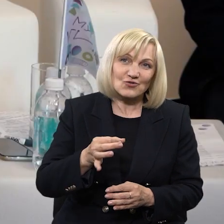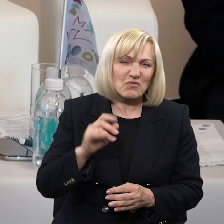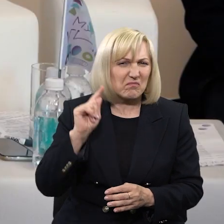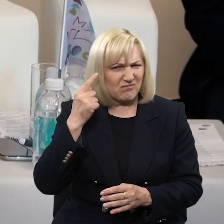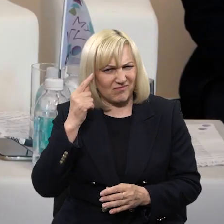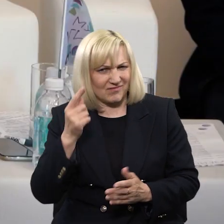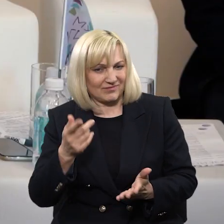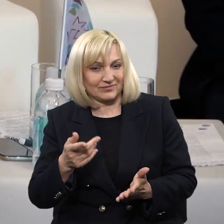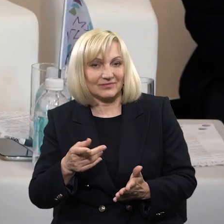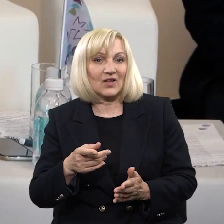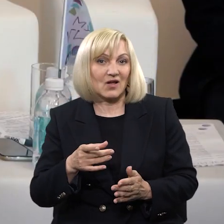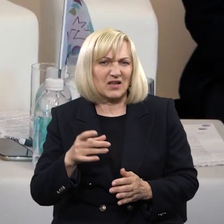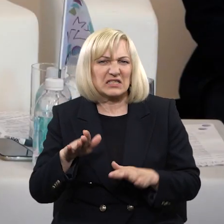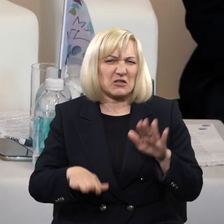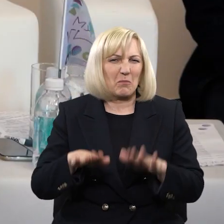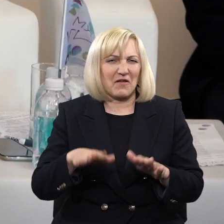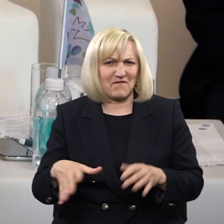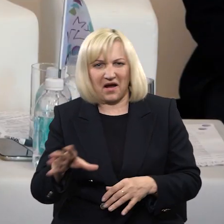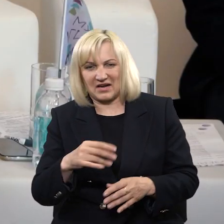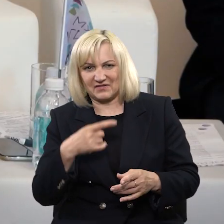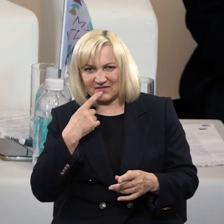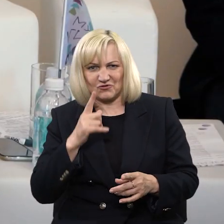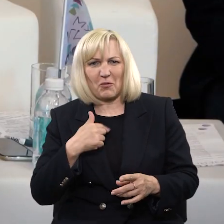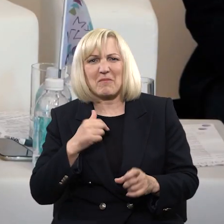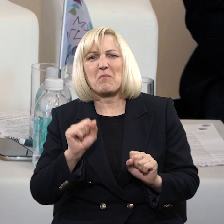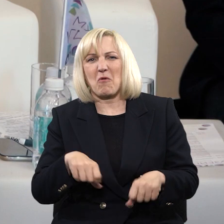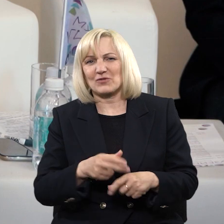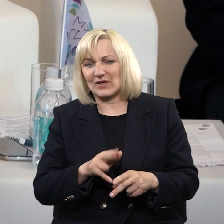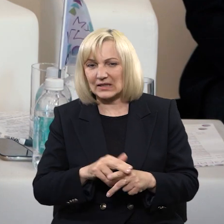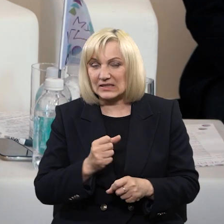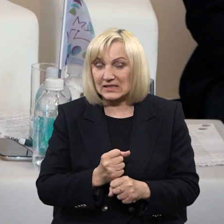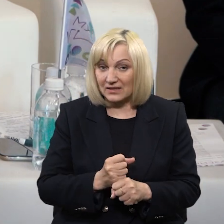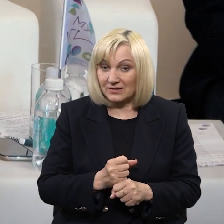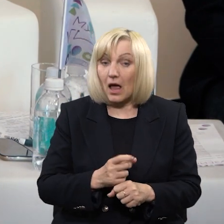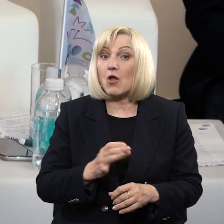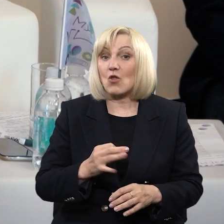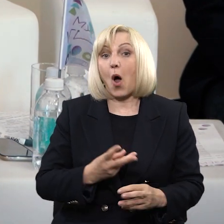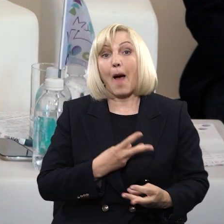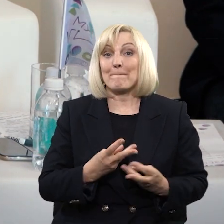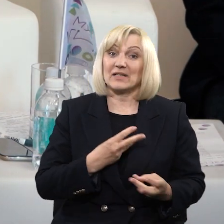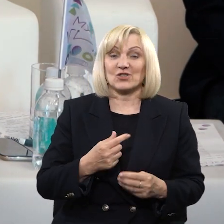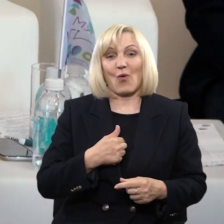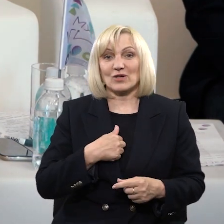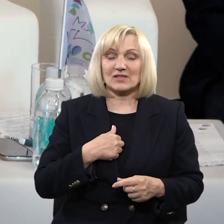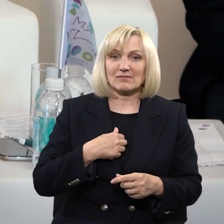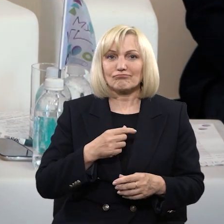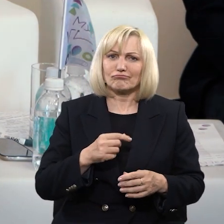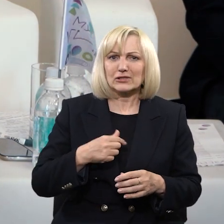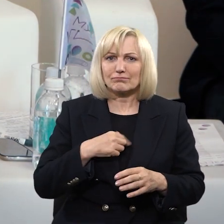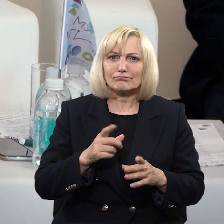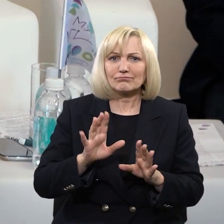крутил пальцем у Виска но так скажем сомневался что мы это потянем конечно амбициозные планы были вещать